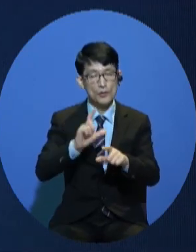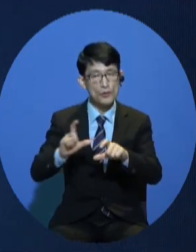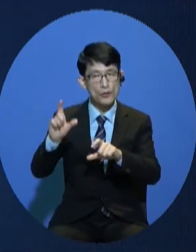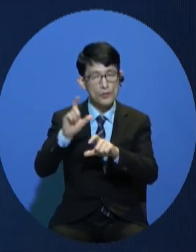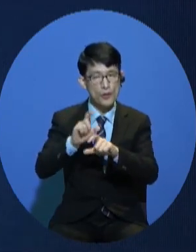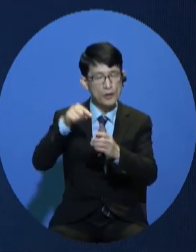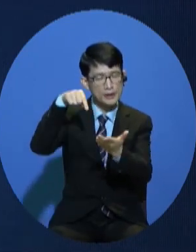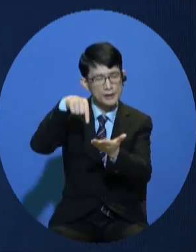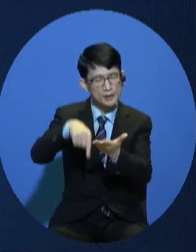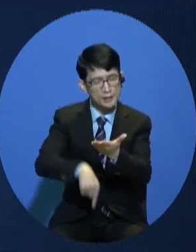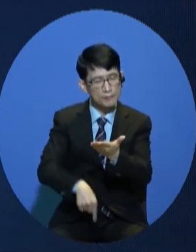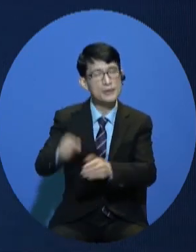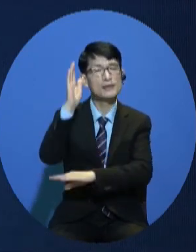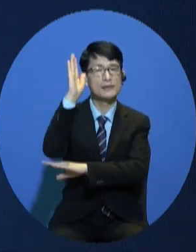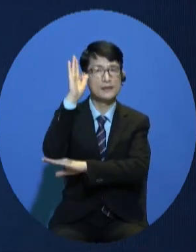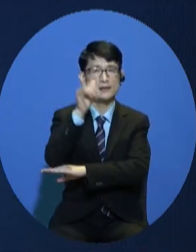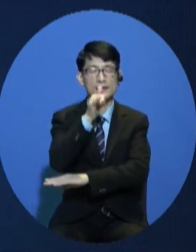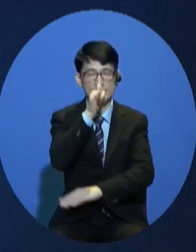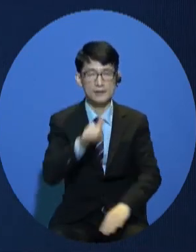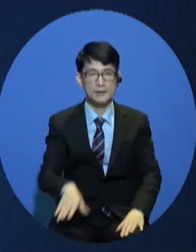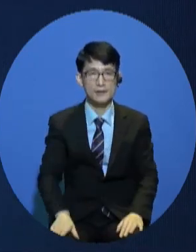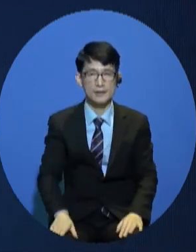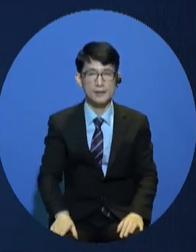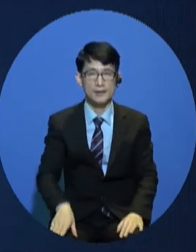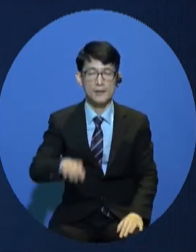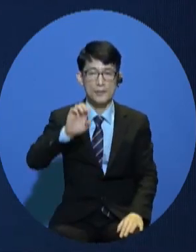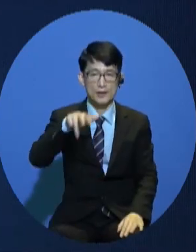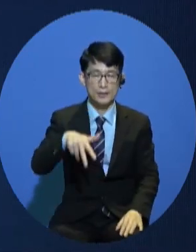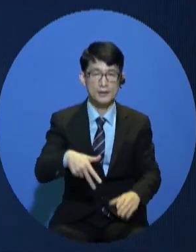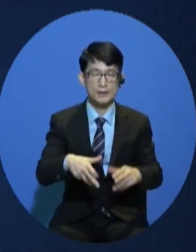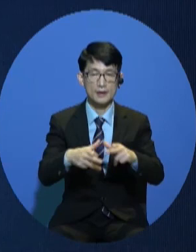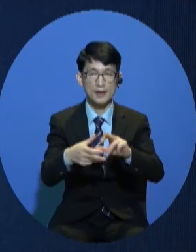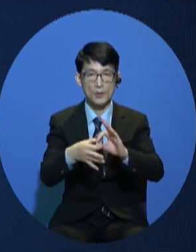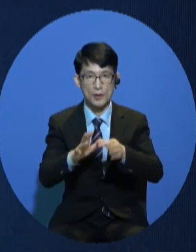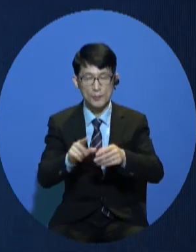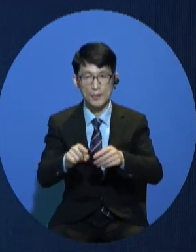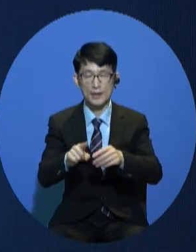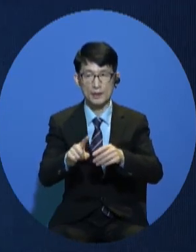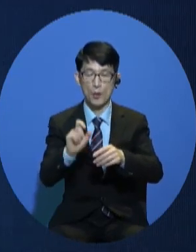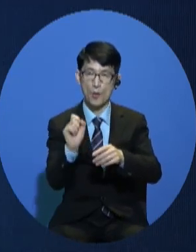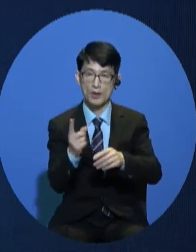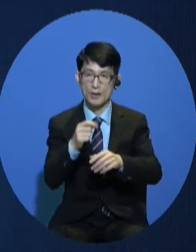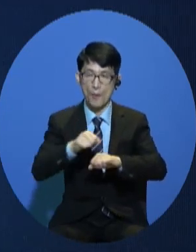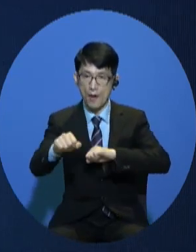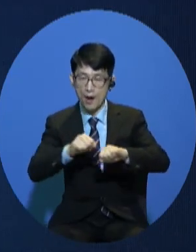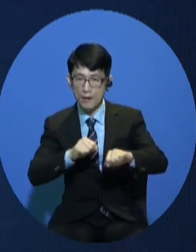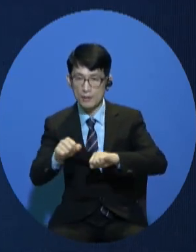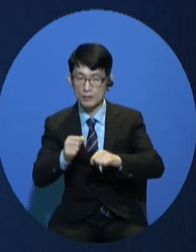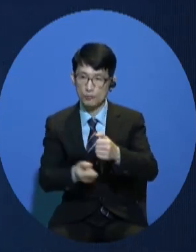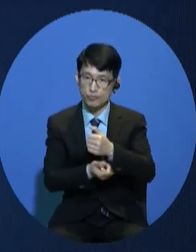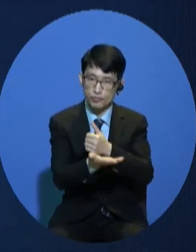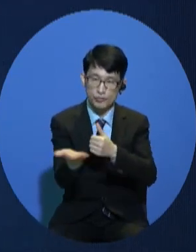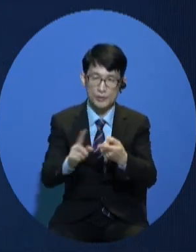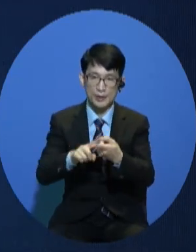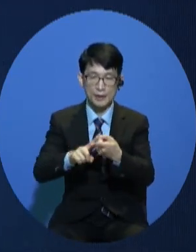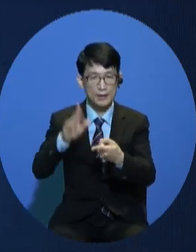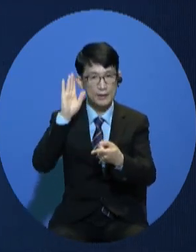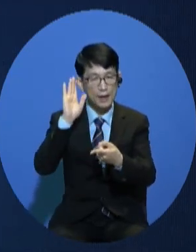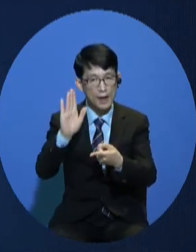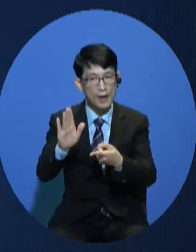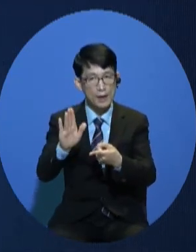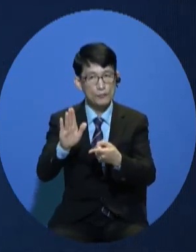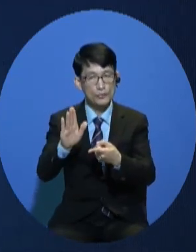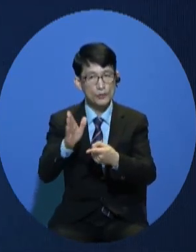있게 얘기하겠습니다. 평창 패럴림픽을 넘어서 패럴림픽 무브먼트의 새로운 지평을 열어갈 방안에 대해서 큰